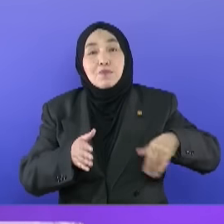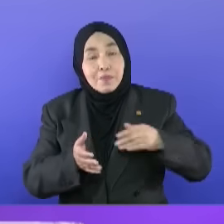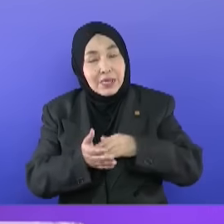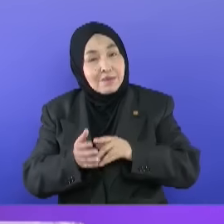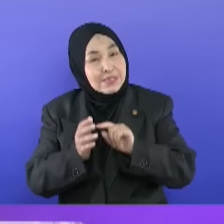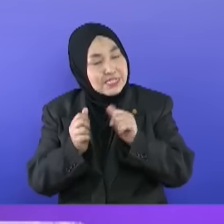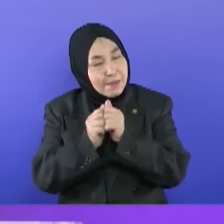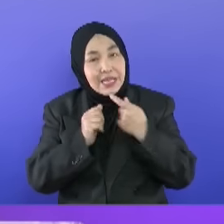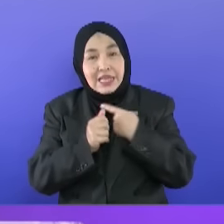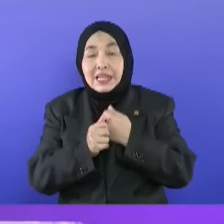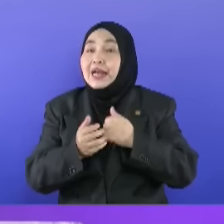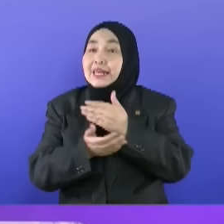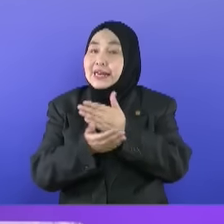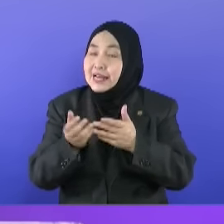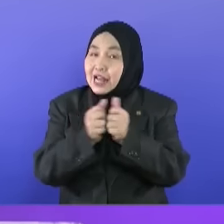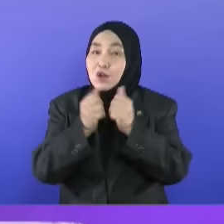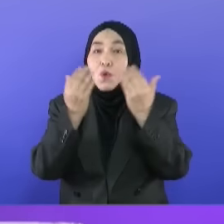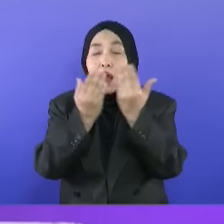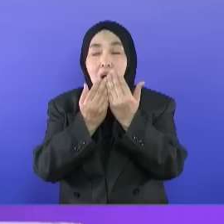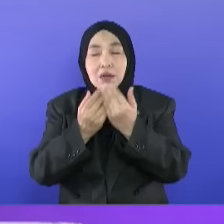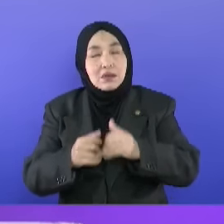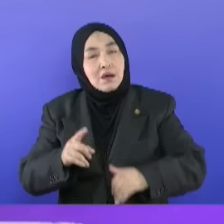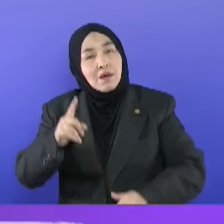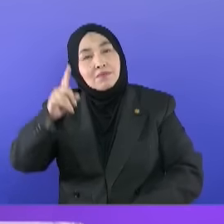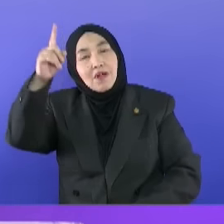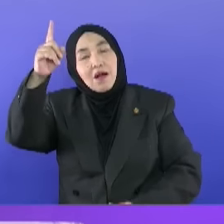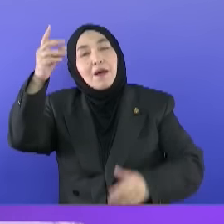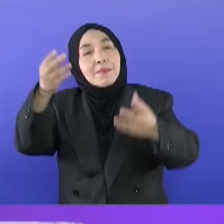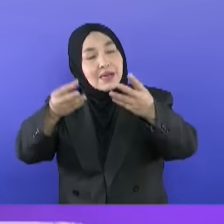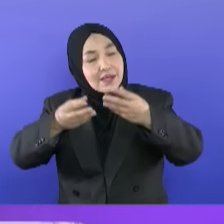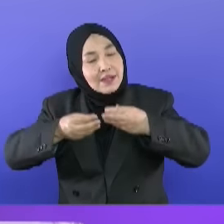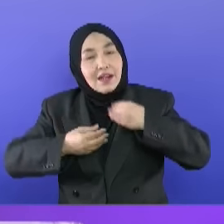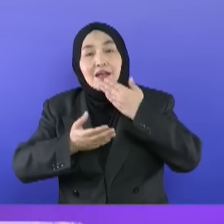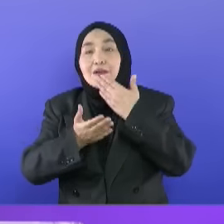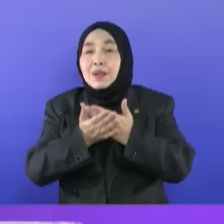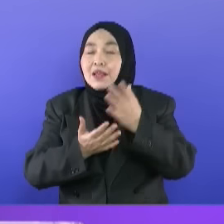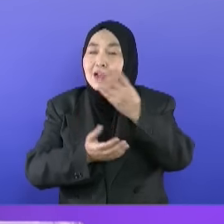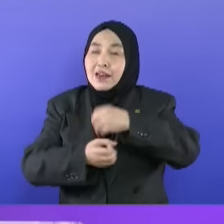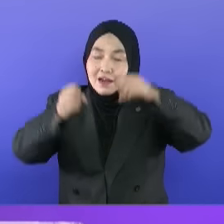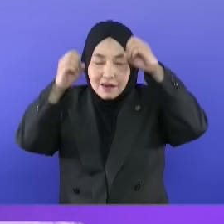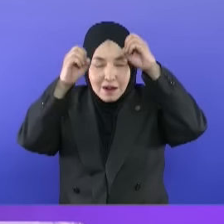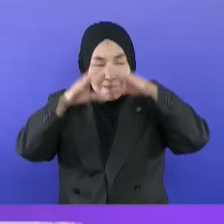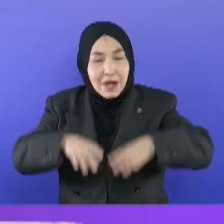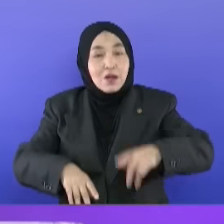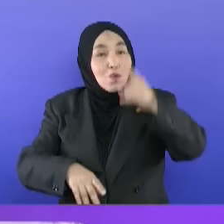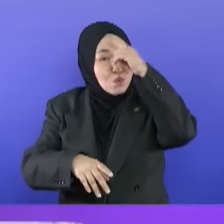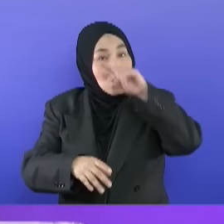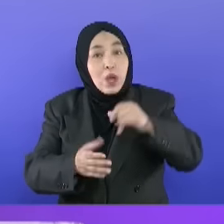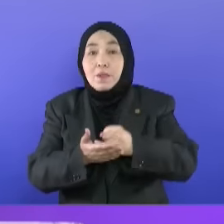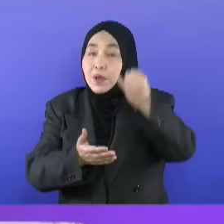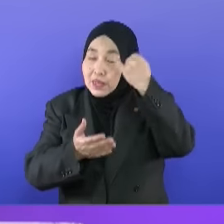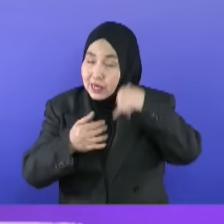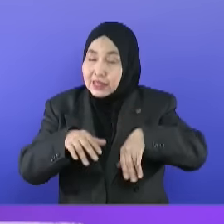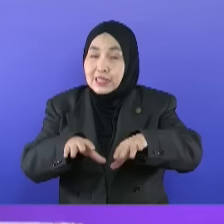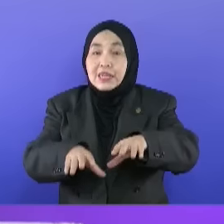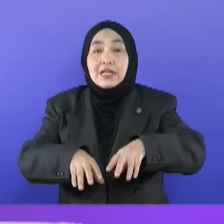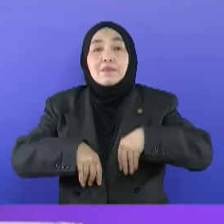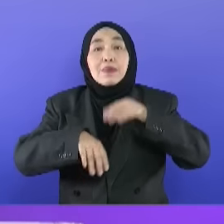sama-sama kita mulakan sesi kita dengan doa subhanakala ilma lana illa ma alamtana innaka antal alimul